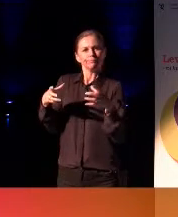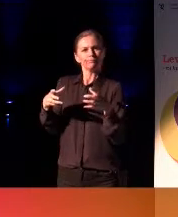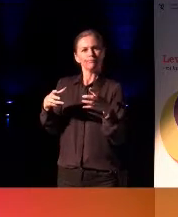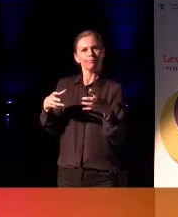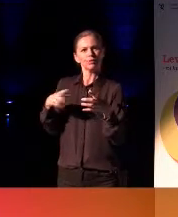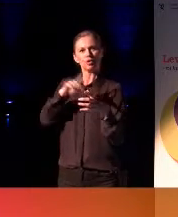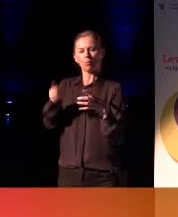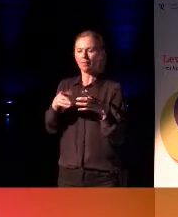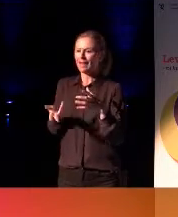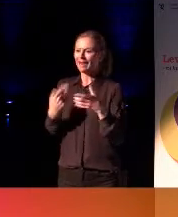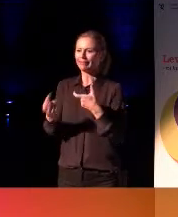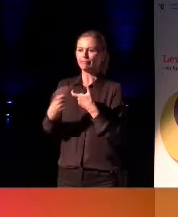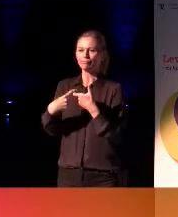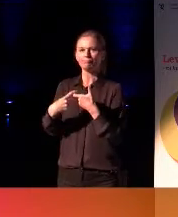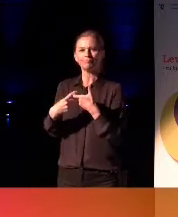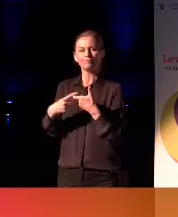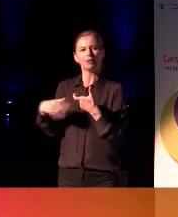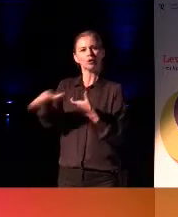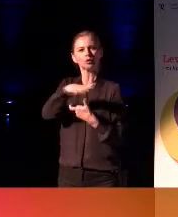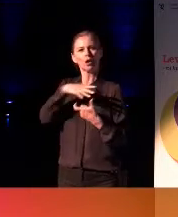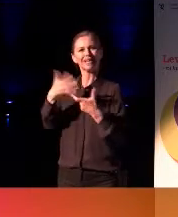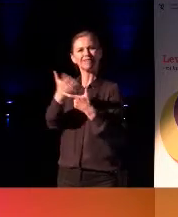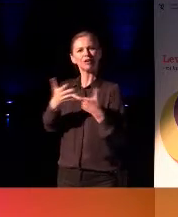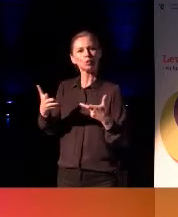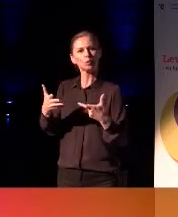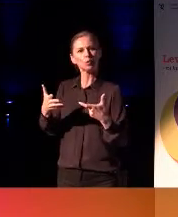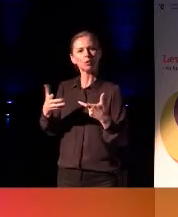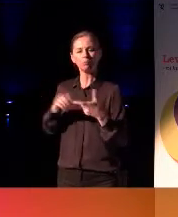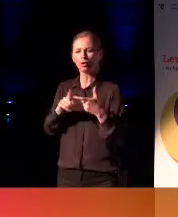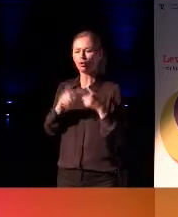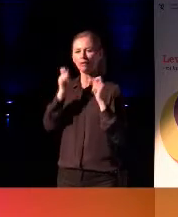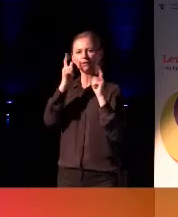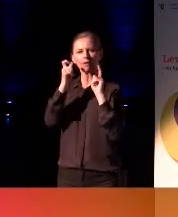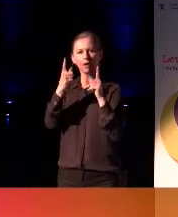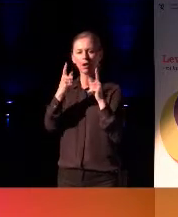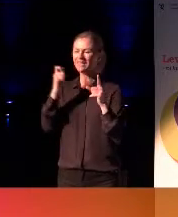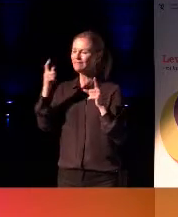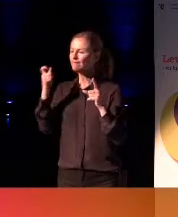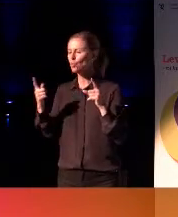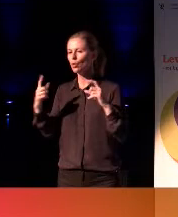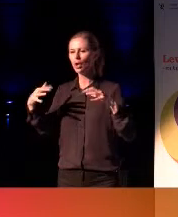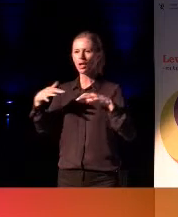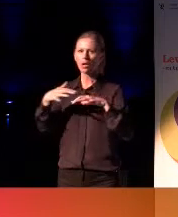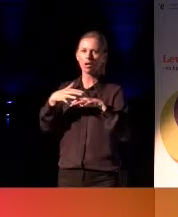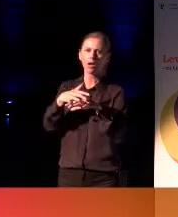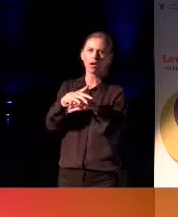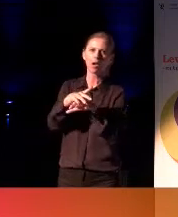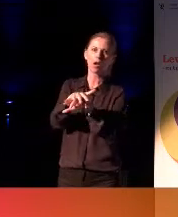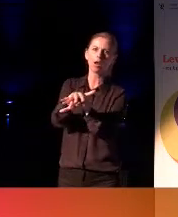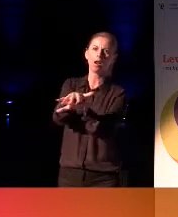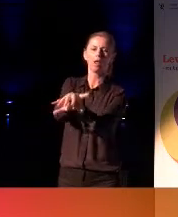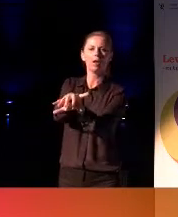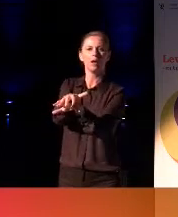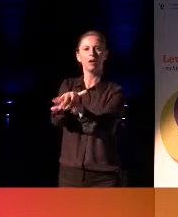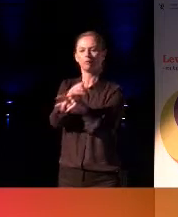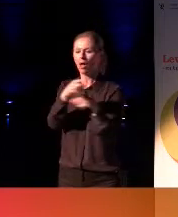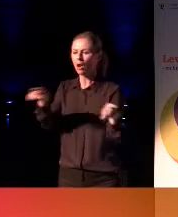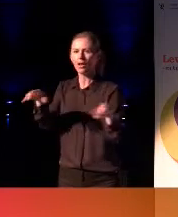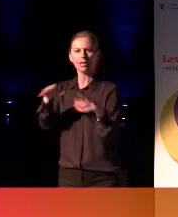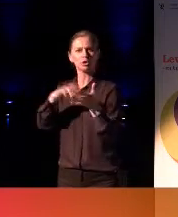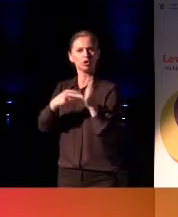som kan plugges på en nasjonal infrastruktur som gjør at dataene, informasjonen flyter mellom de ulike